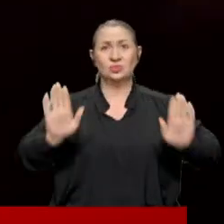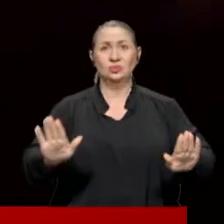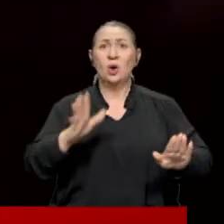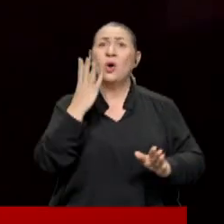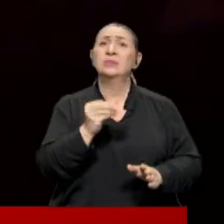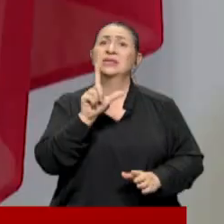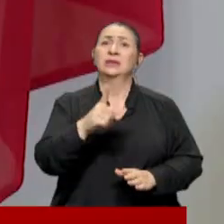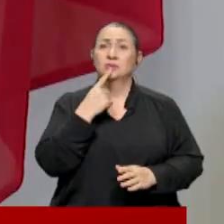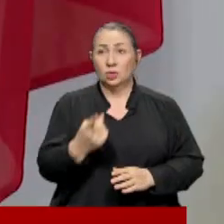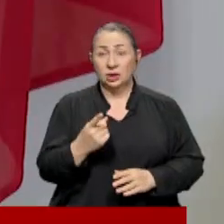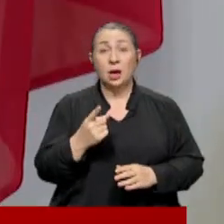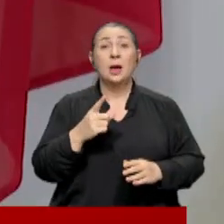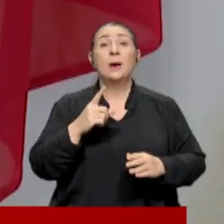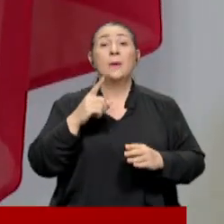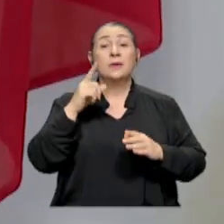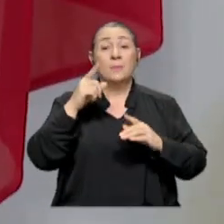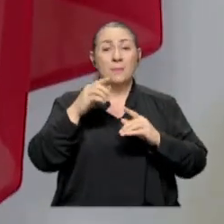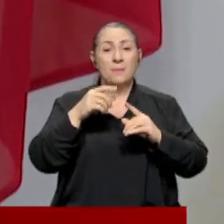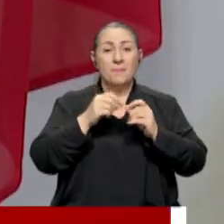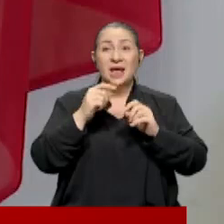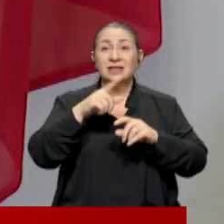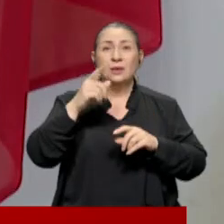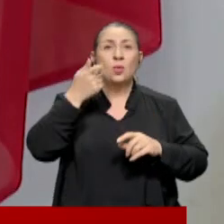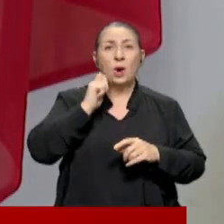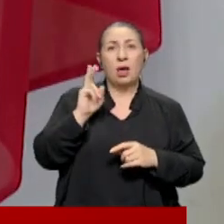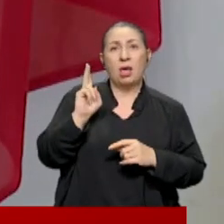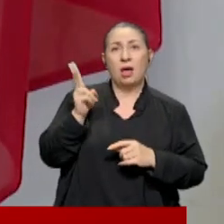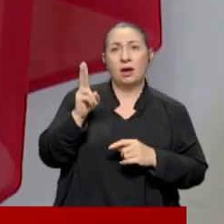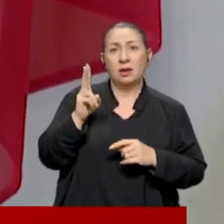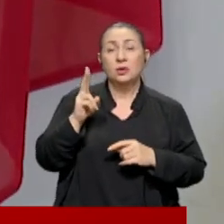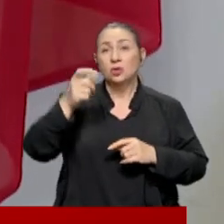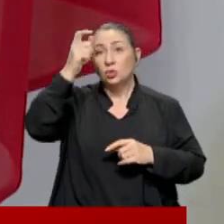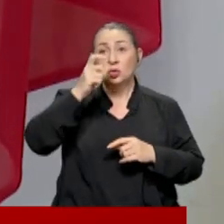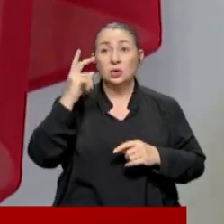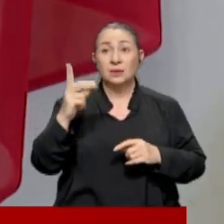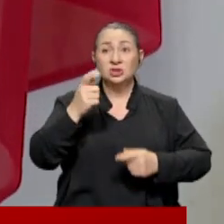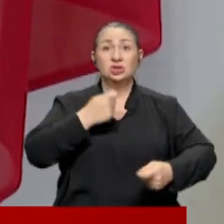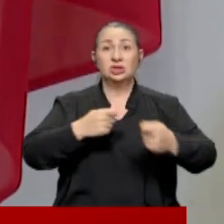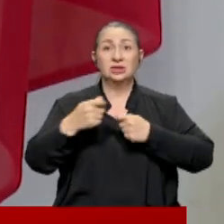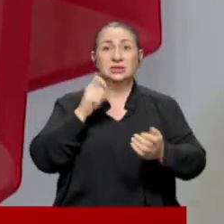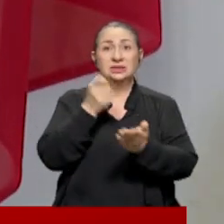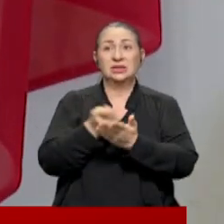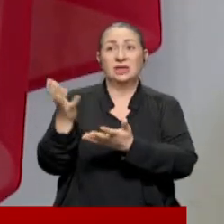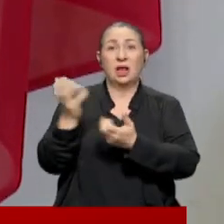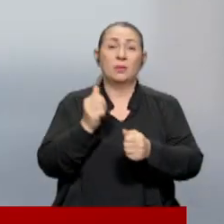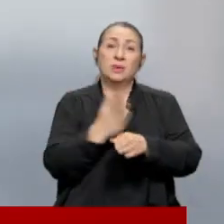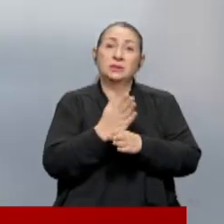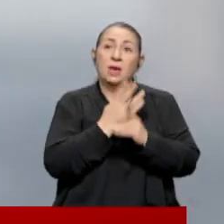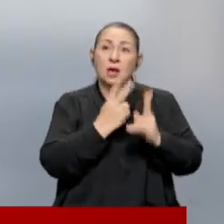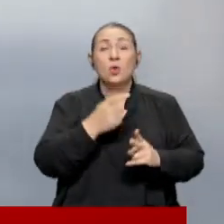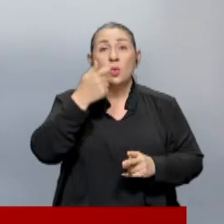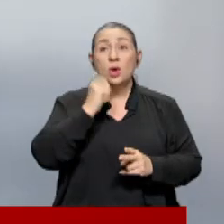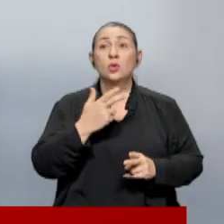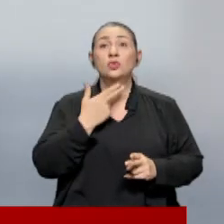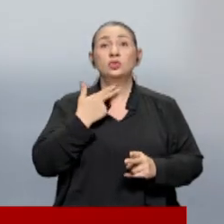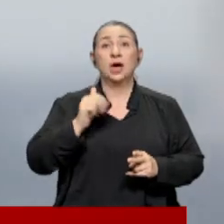edilmesi gerektiğini söyledi. Bayraktar SİHA'ları Ukrayna tarafından Türkiye'deki bir şirketimizden satın alınan ürünler. Ukrayna'nın